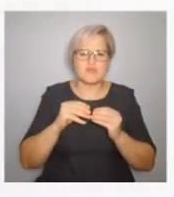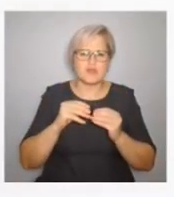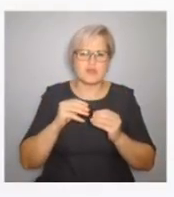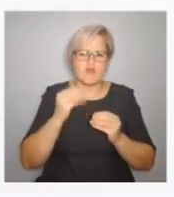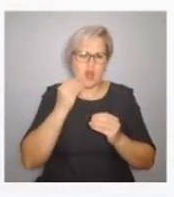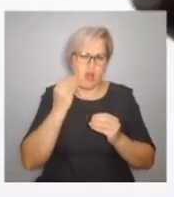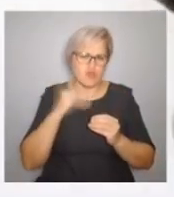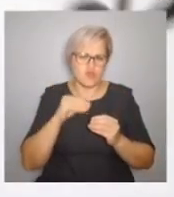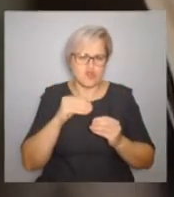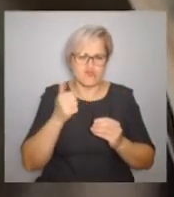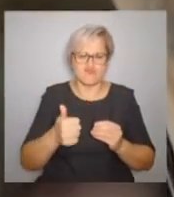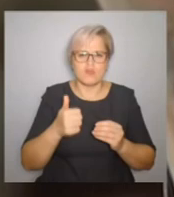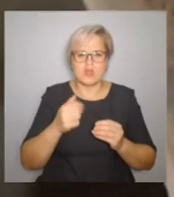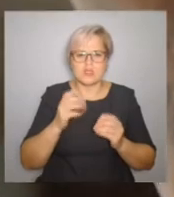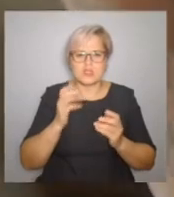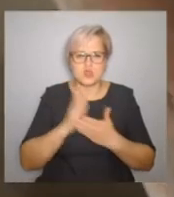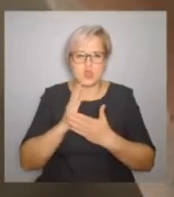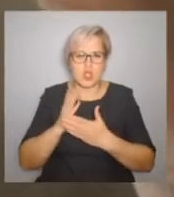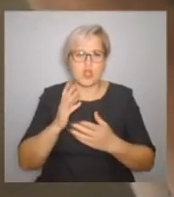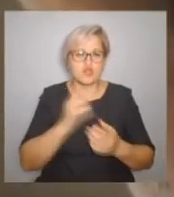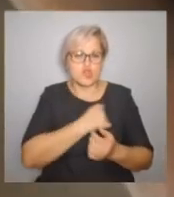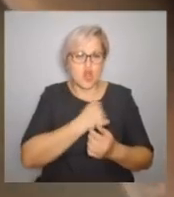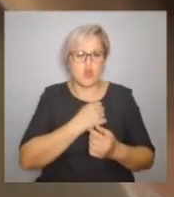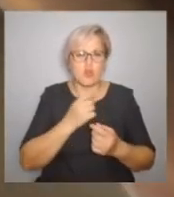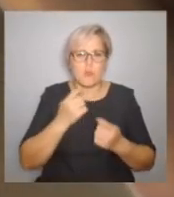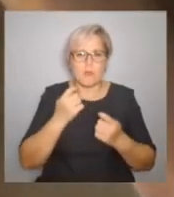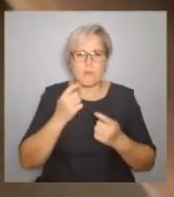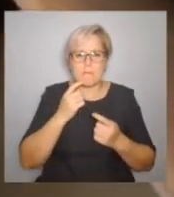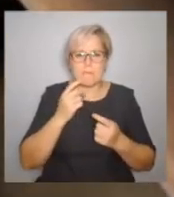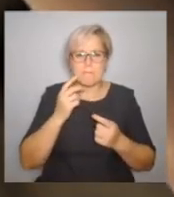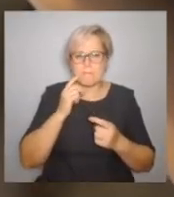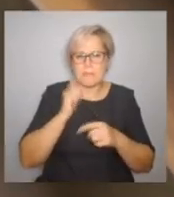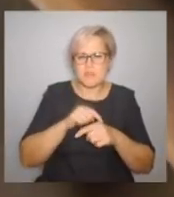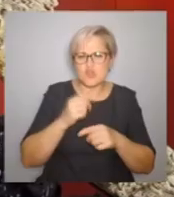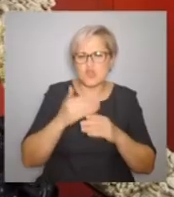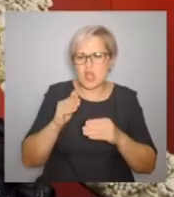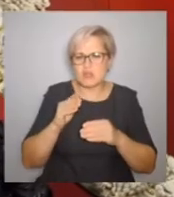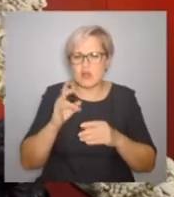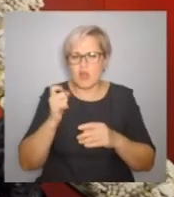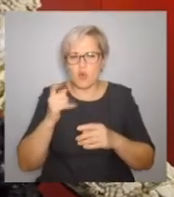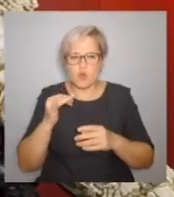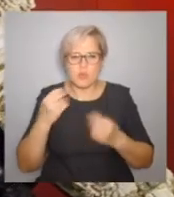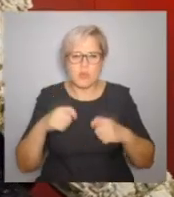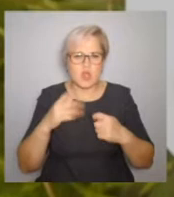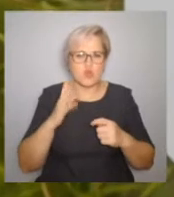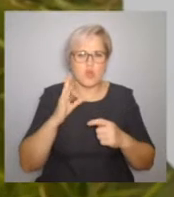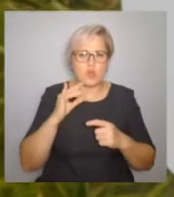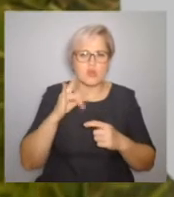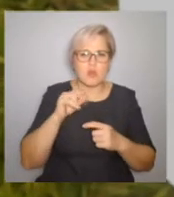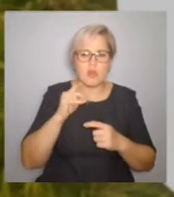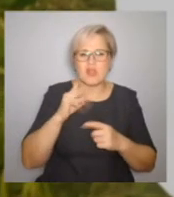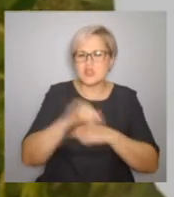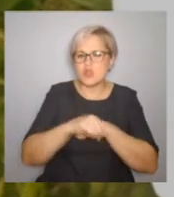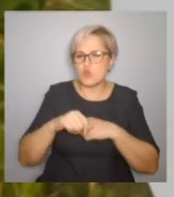меньше не становится, даже несмотря на ужесточение законодательства. Из мамонтовых костей, которые гораздо прочнее костей слона, изготавливают много чего. От